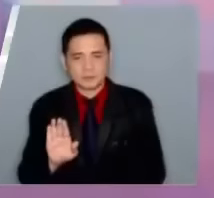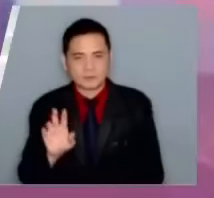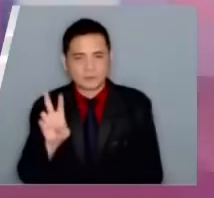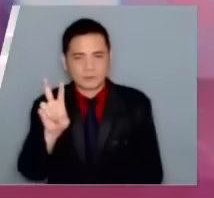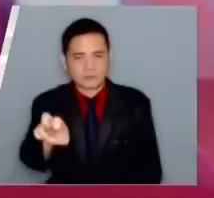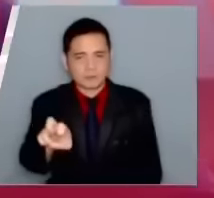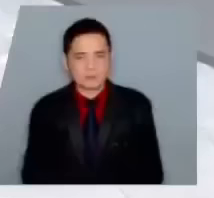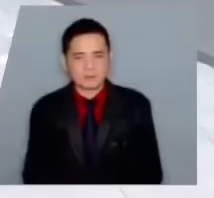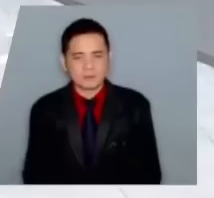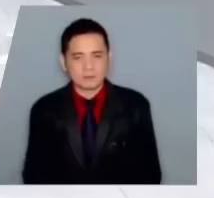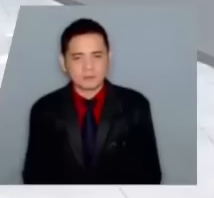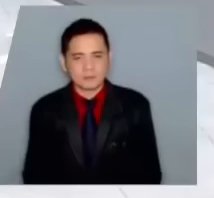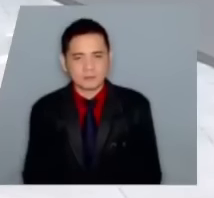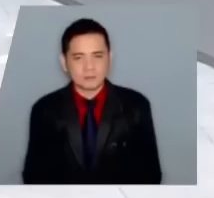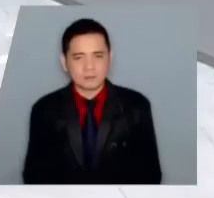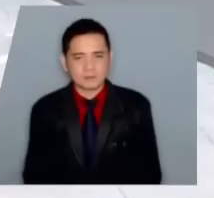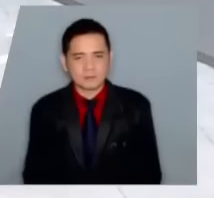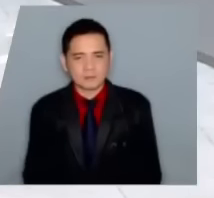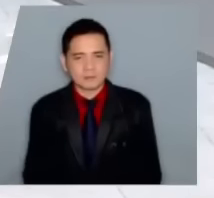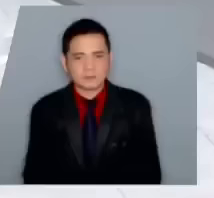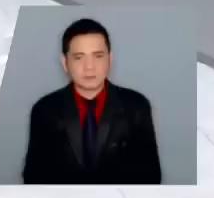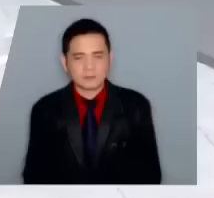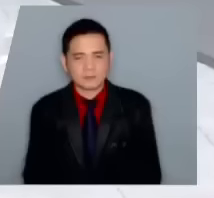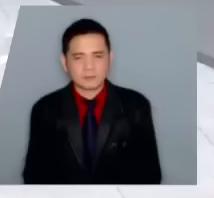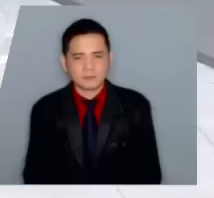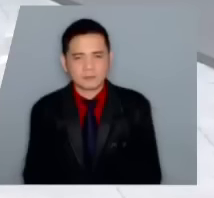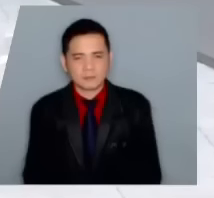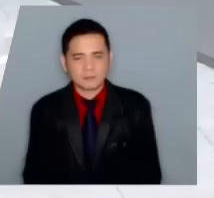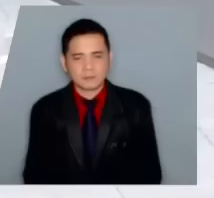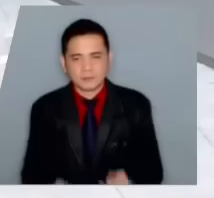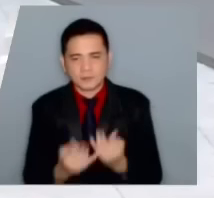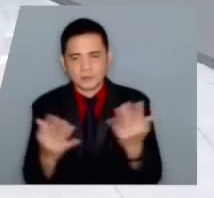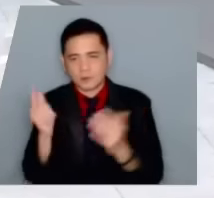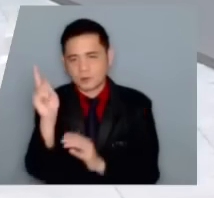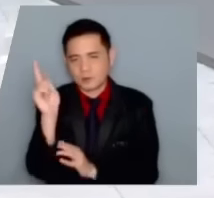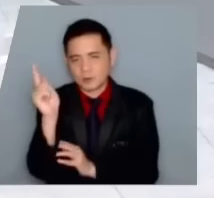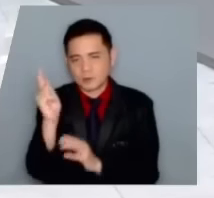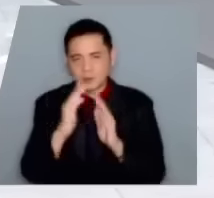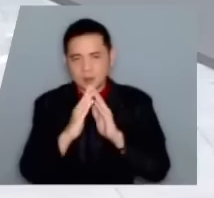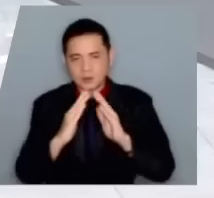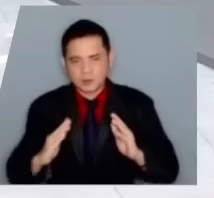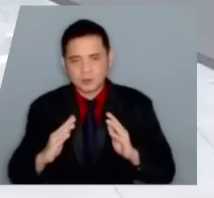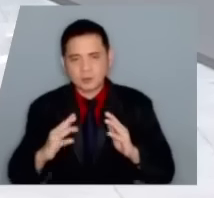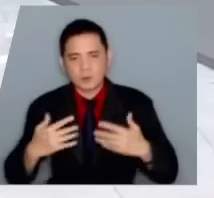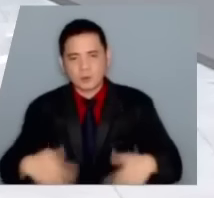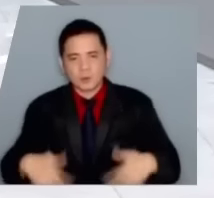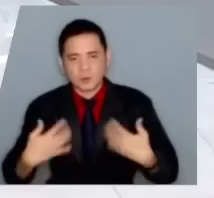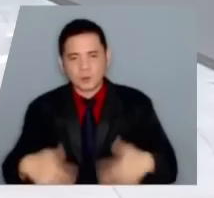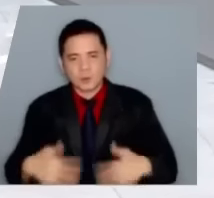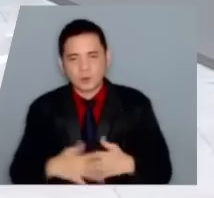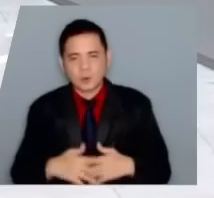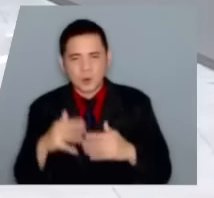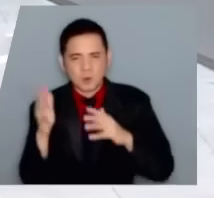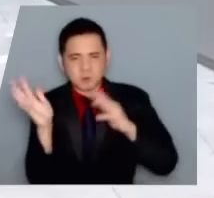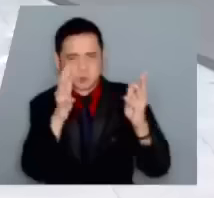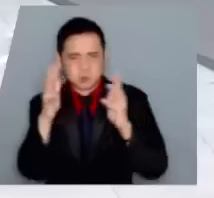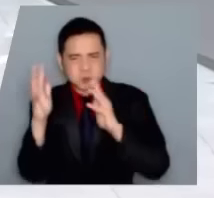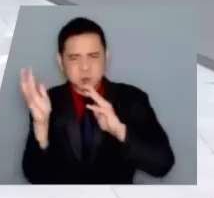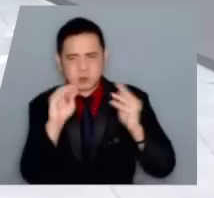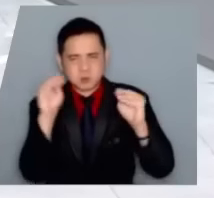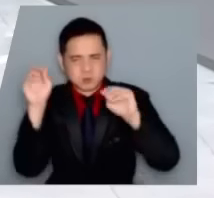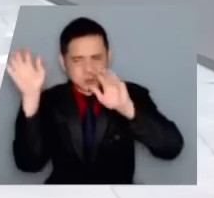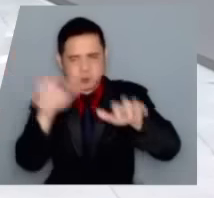saksi. Nasa 20 bahay sa Pampangang nasira sa pagtama ng malabuhawing lakas ng hangin na sinabayan pa